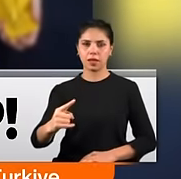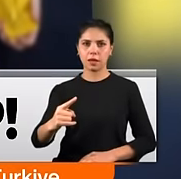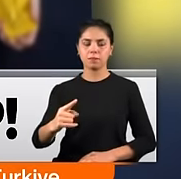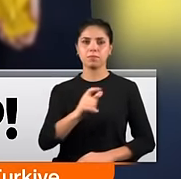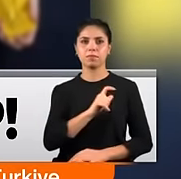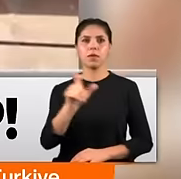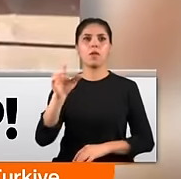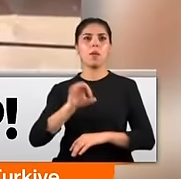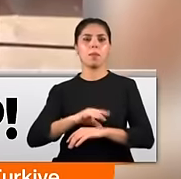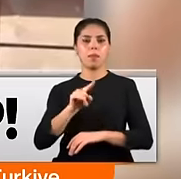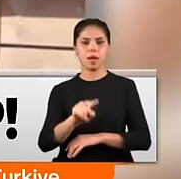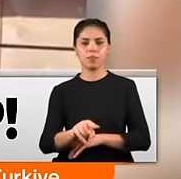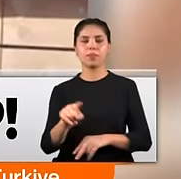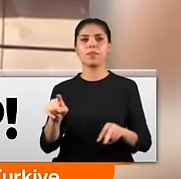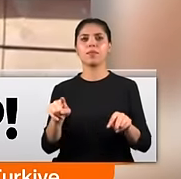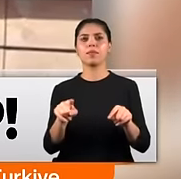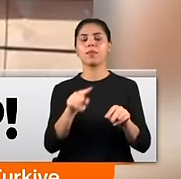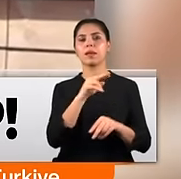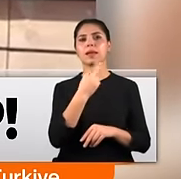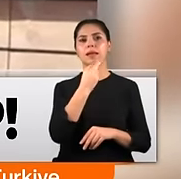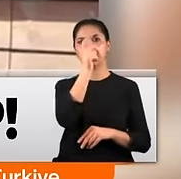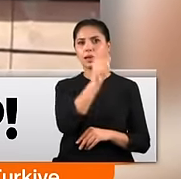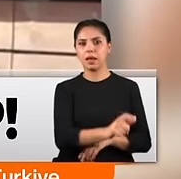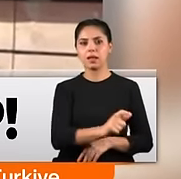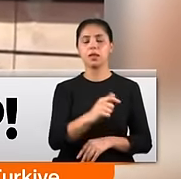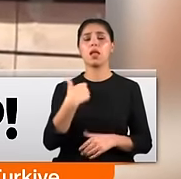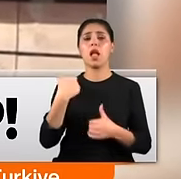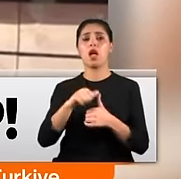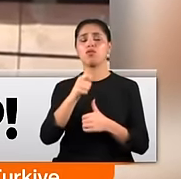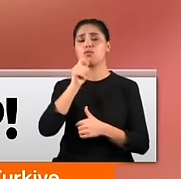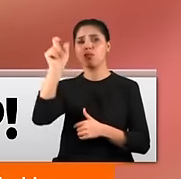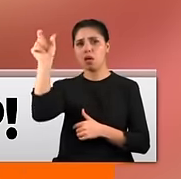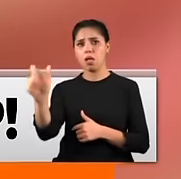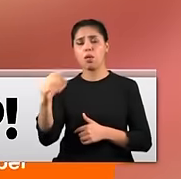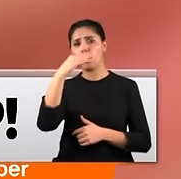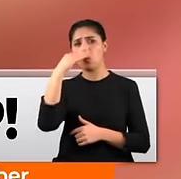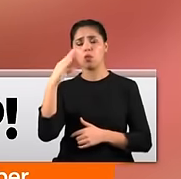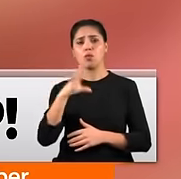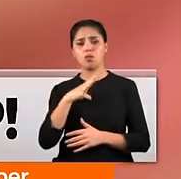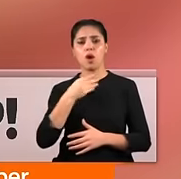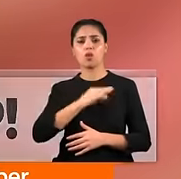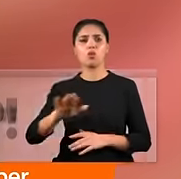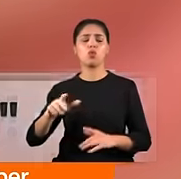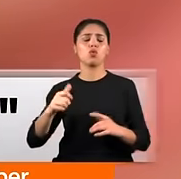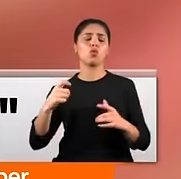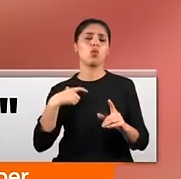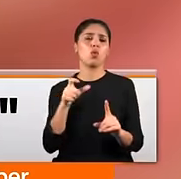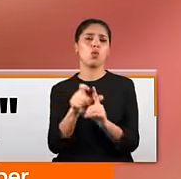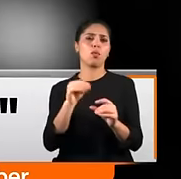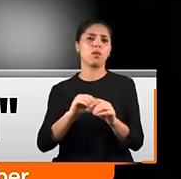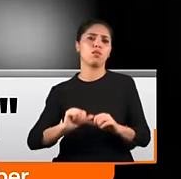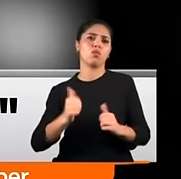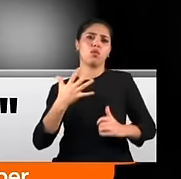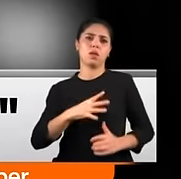cevap gecikmedi. Neval Erdinç kocasının uyuşturucu bağımlısı olduğunu öne sürdü, çocuklarını korumak için boşanmak istediğini